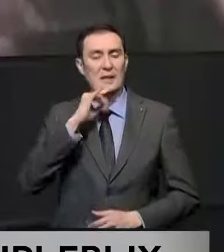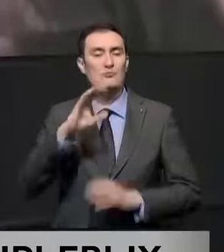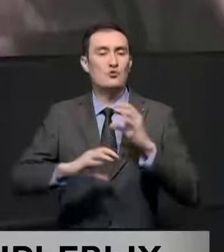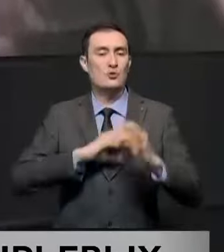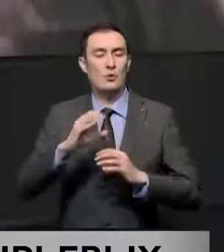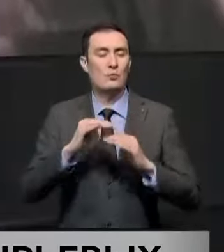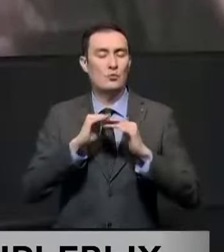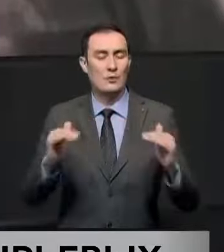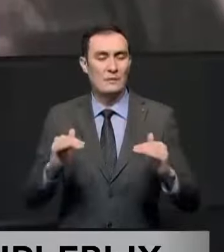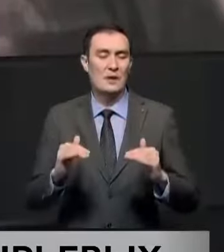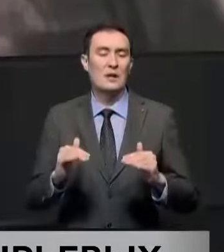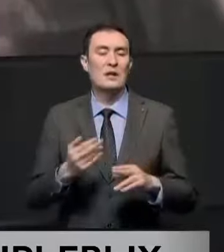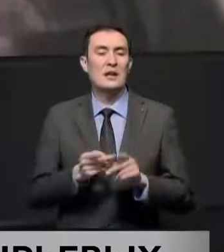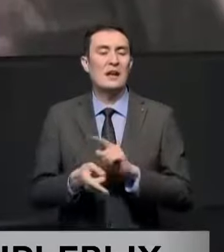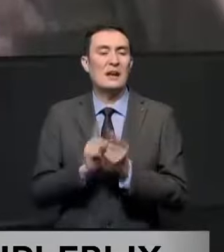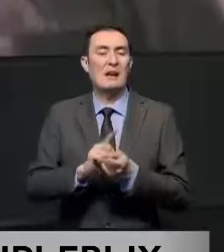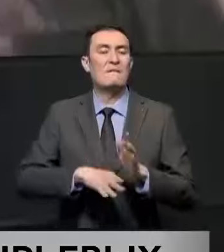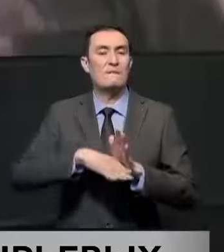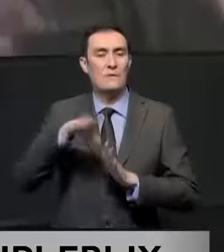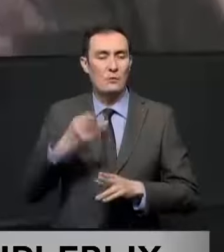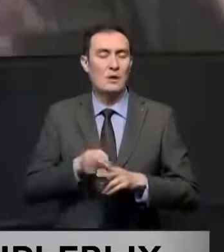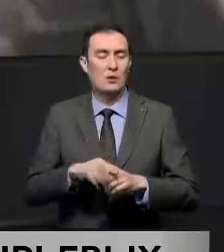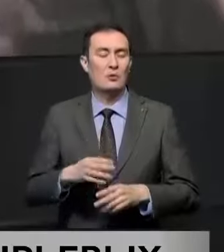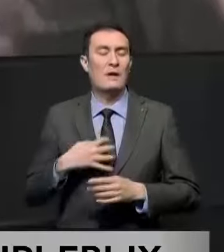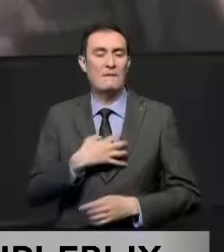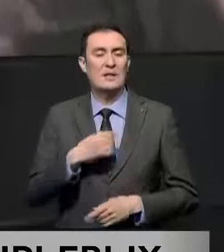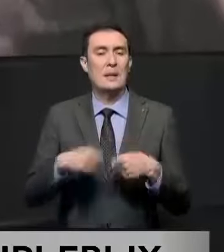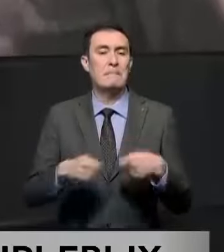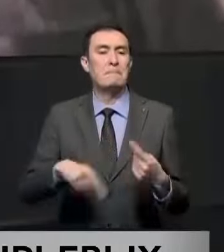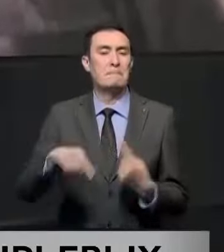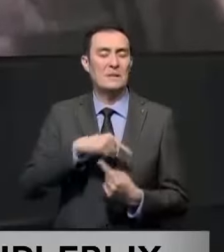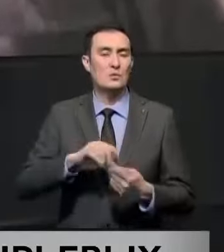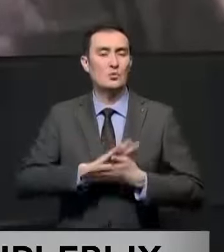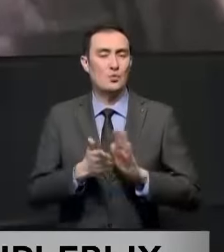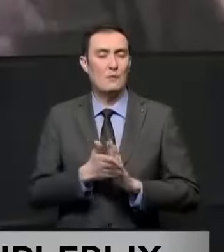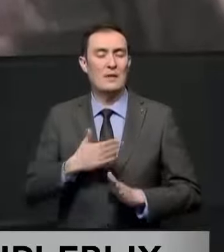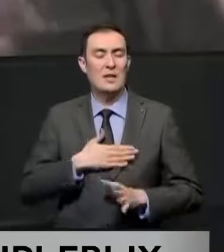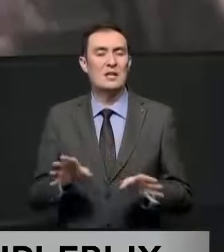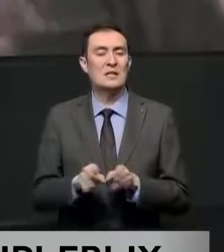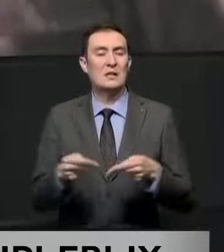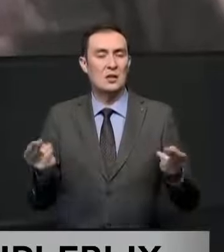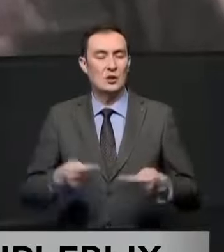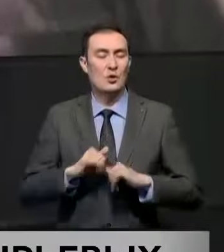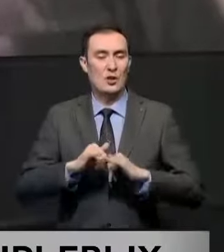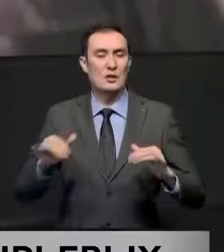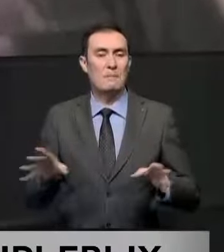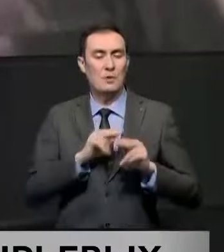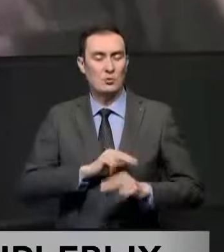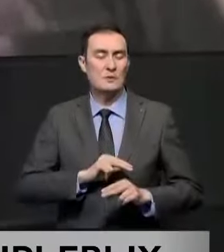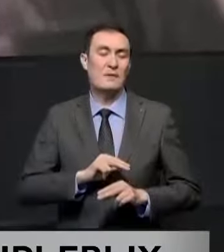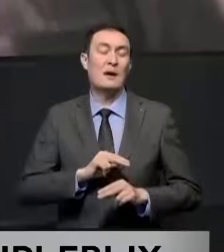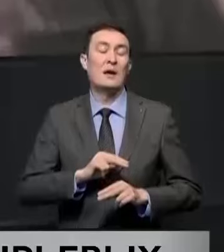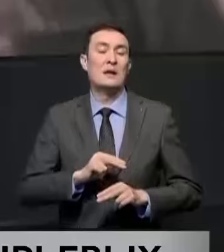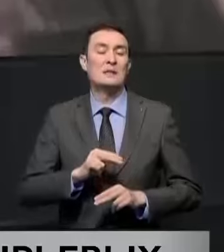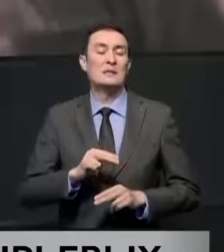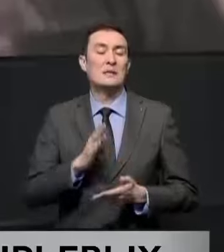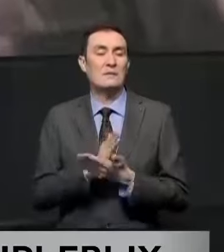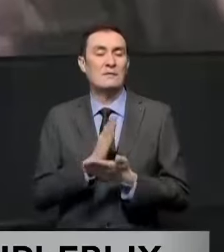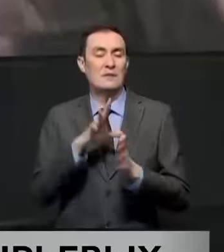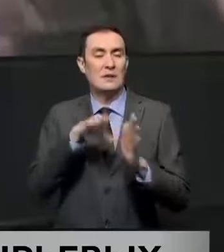международной арене и реформы, которые важны, в том числе и для развития бизнес-климата. Наше соглашение о расширенном партнерстве и сотрудничестве